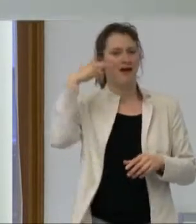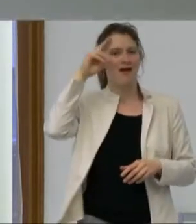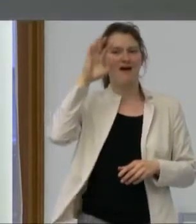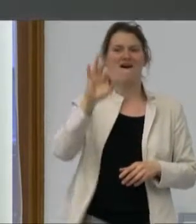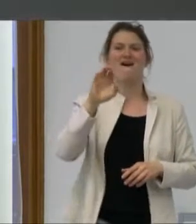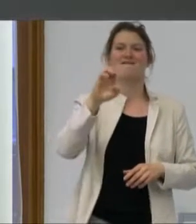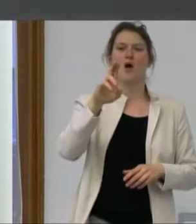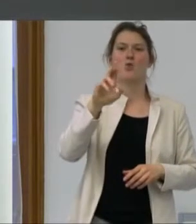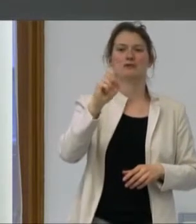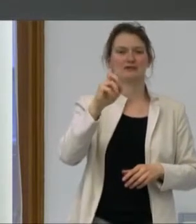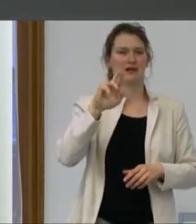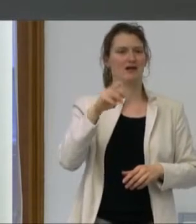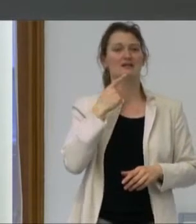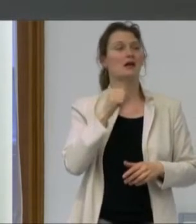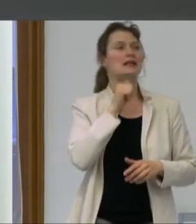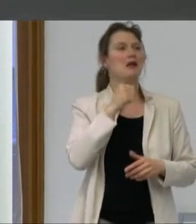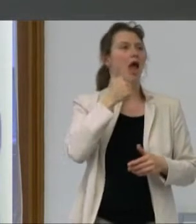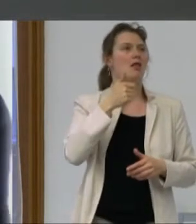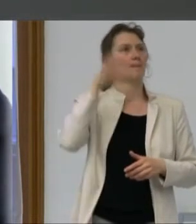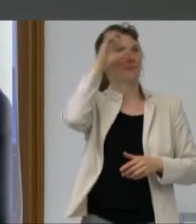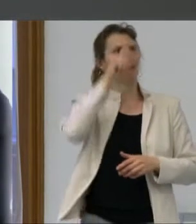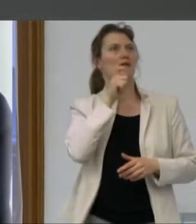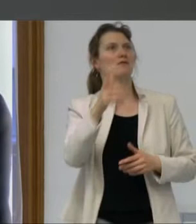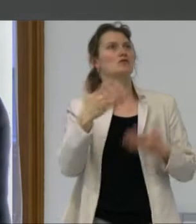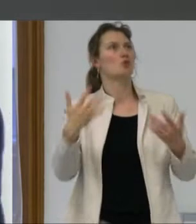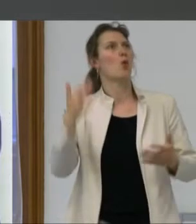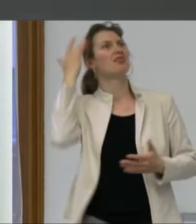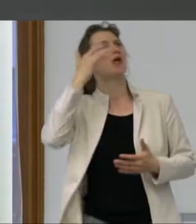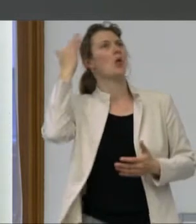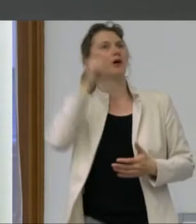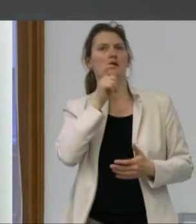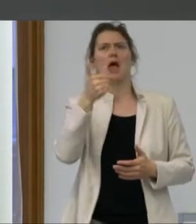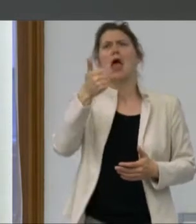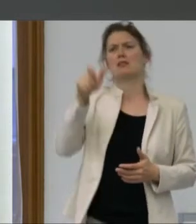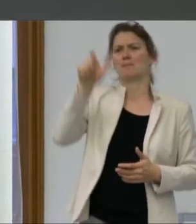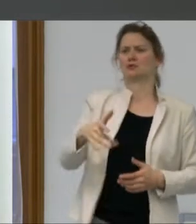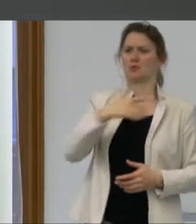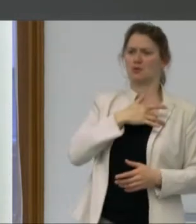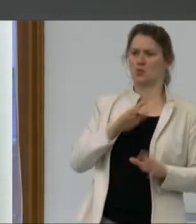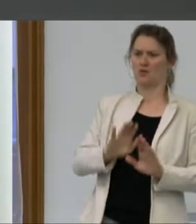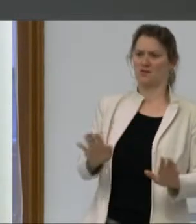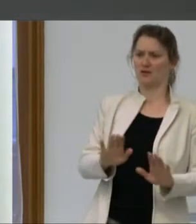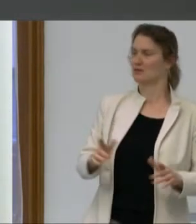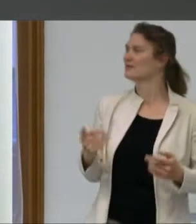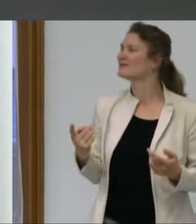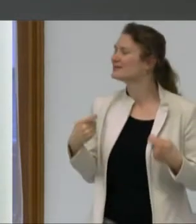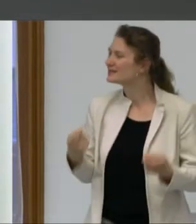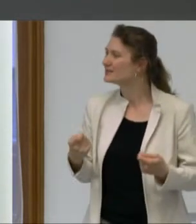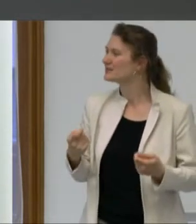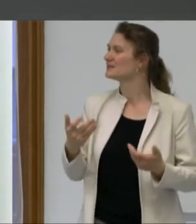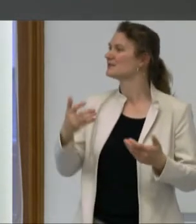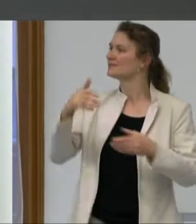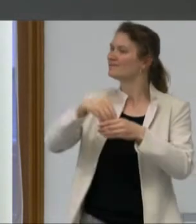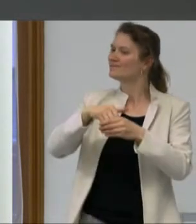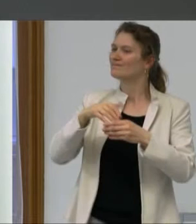eben Behinderung kein individualtheoretischer Begriff ist, also einer einzelnen Person zuzuschreiben ist, sondern